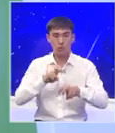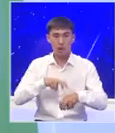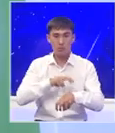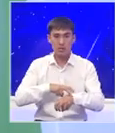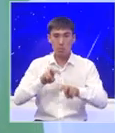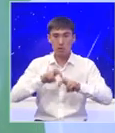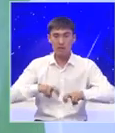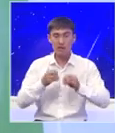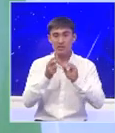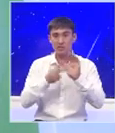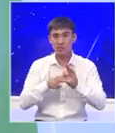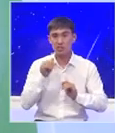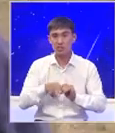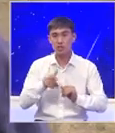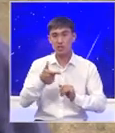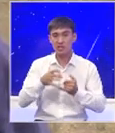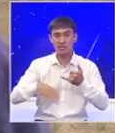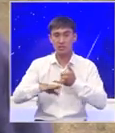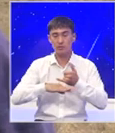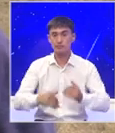более 18 тысяч гектаров.